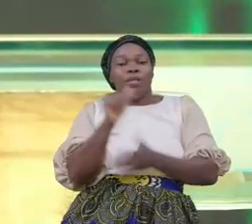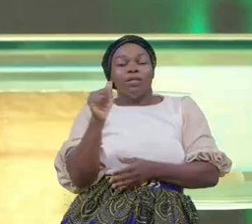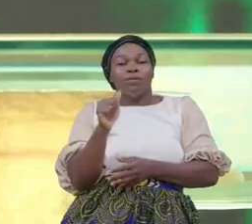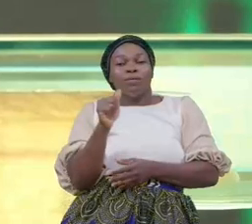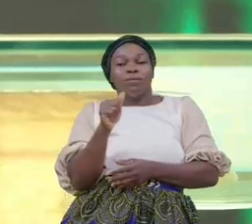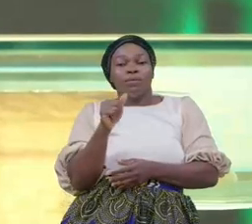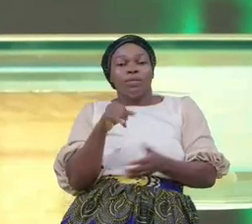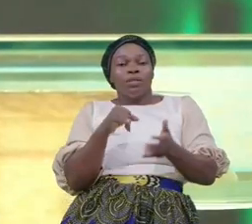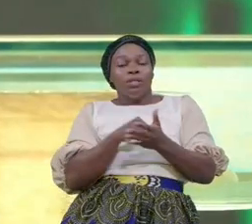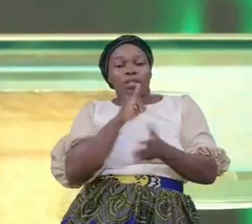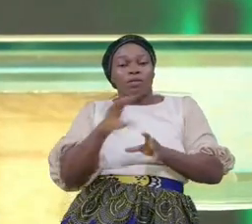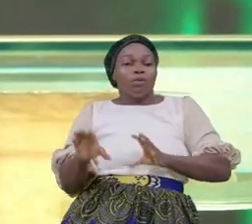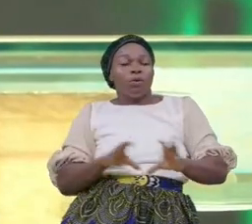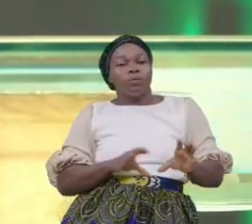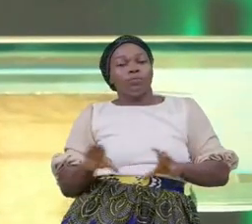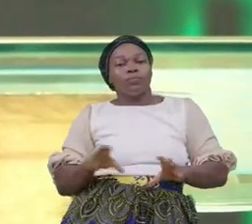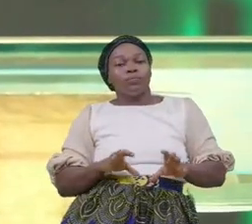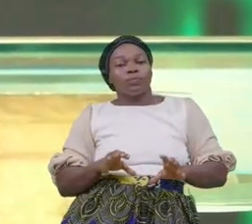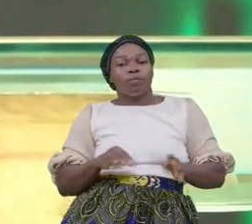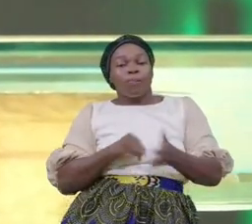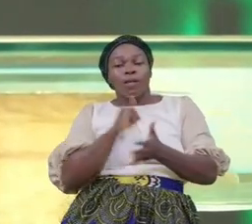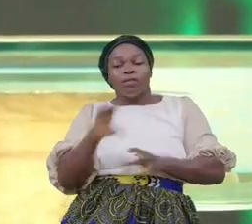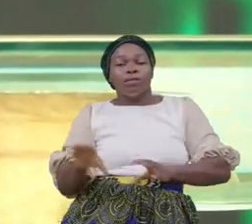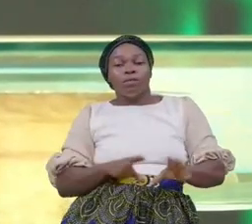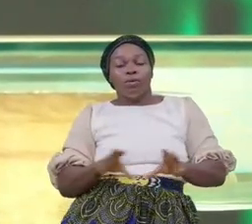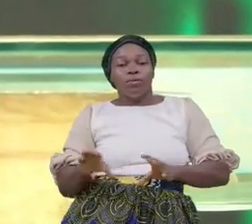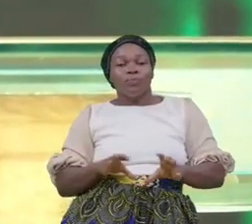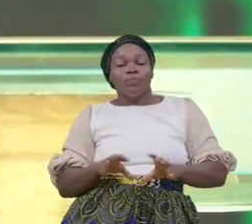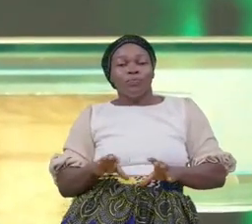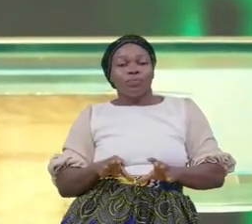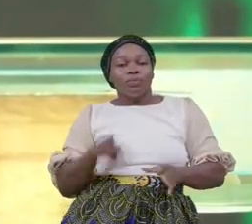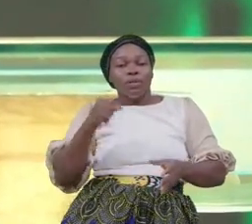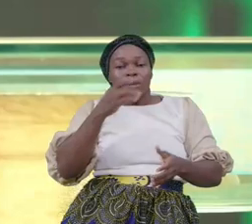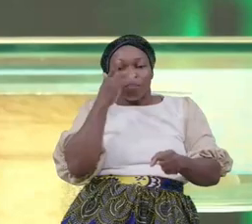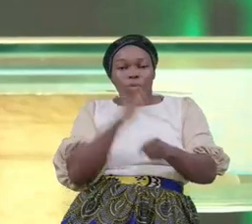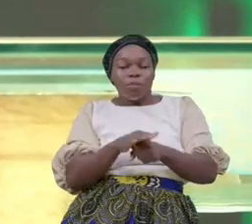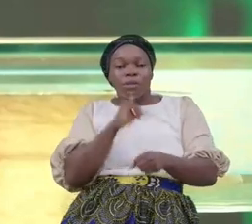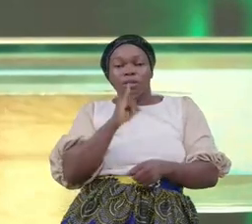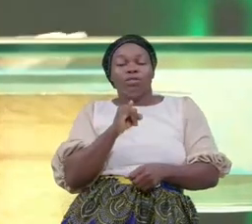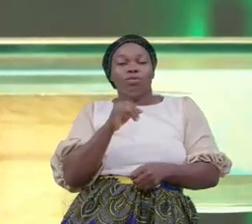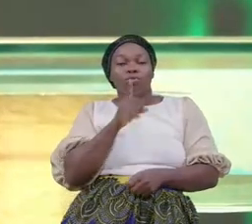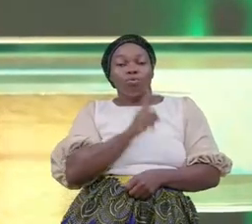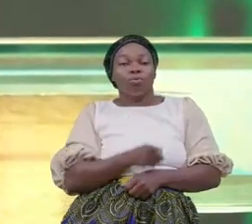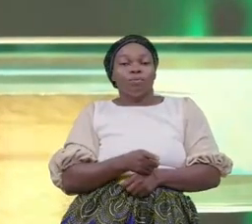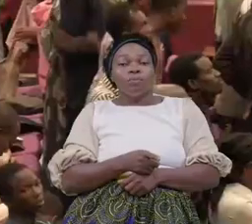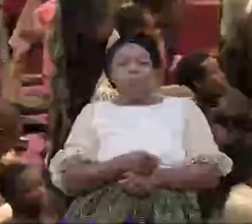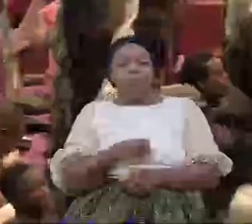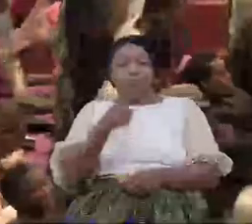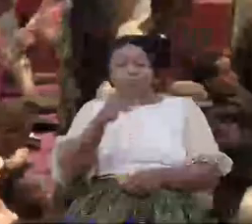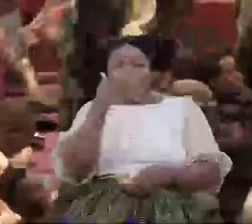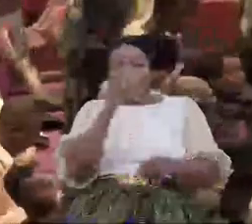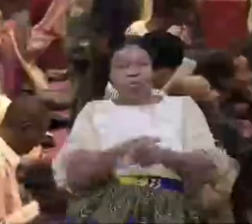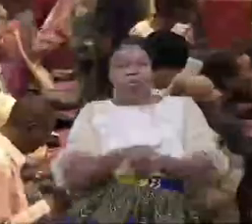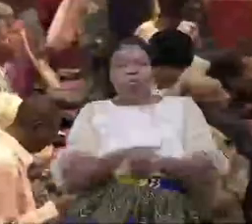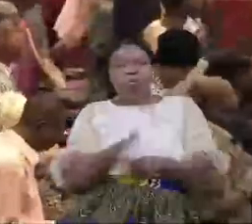C'est fait. C'est fait. La promesse est sûre. La